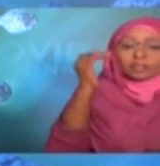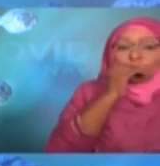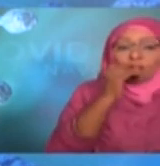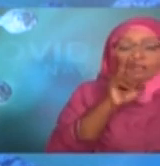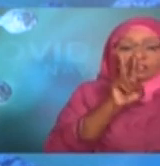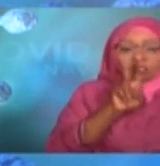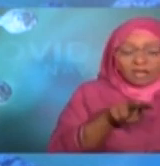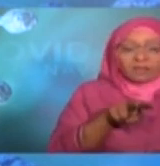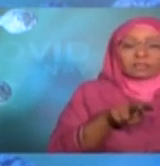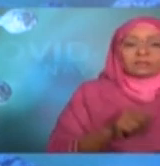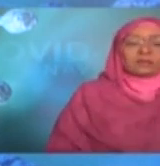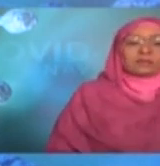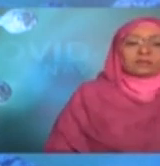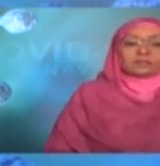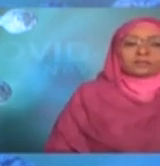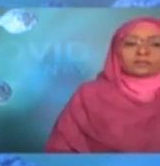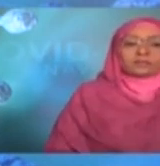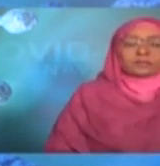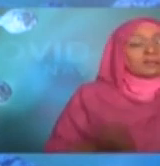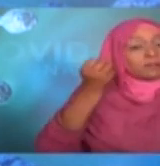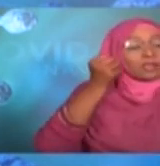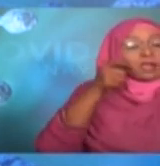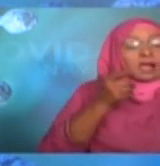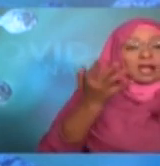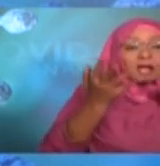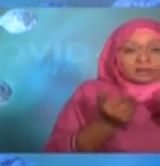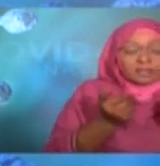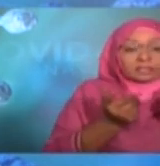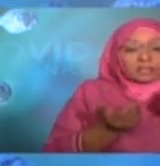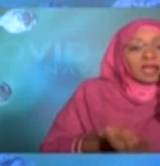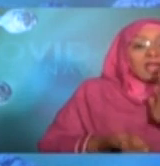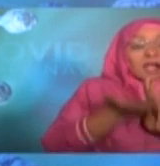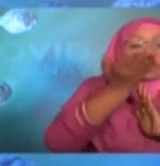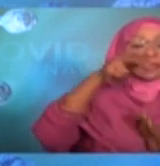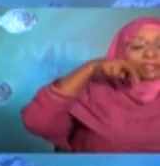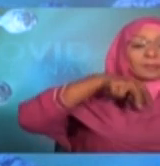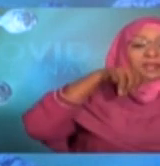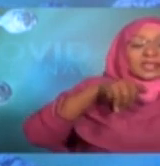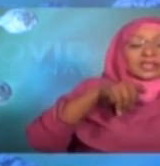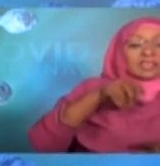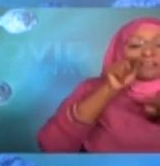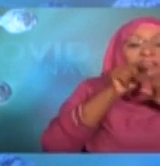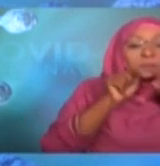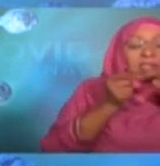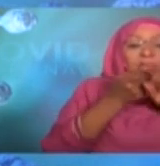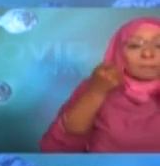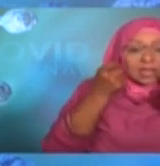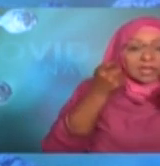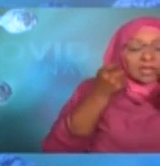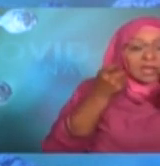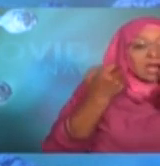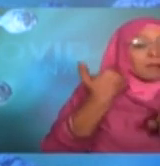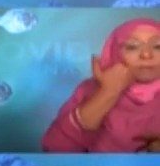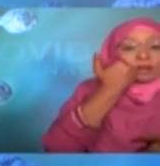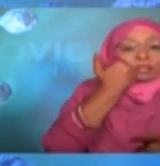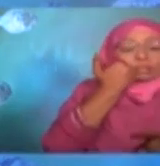أنه لا يزال العدد الأكبر أكثر من 80% من حالات الإصابة داخل ولاية